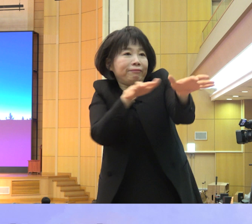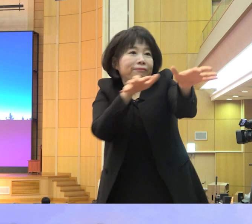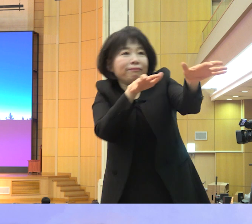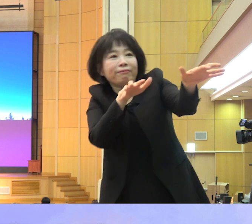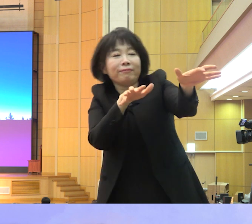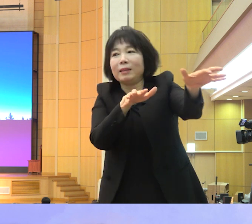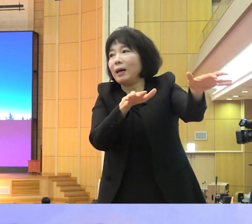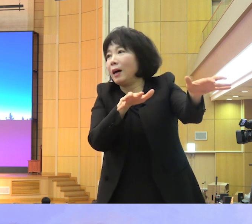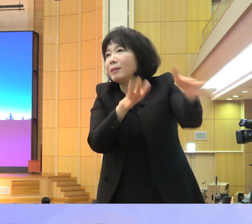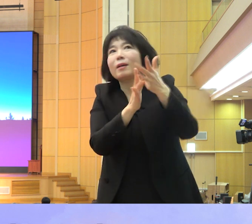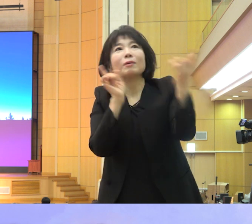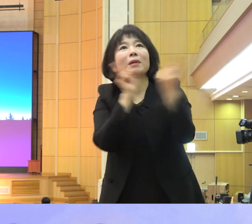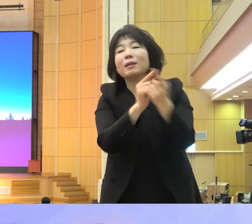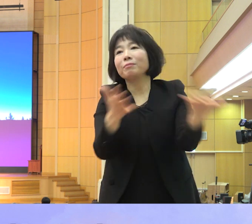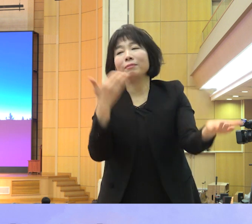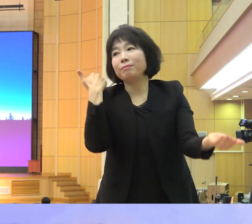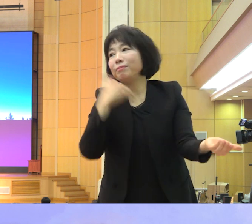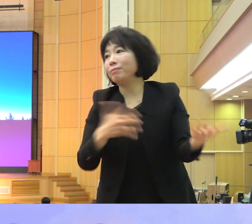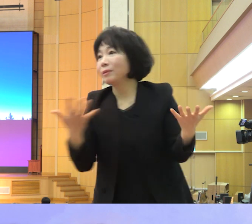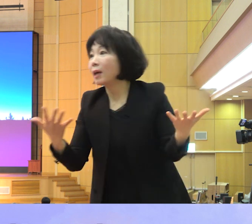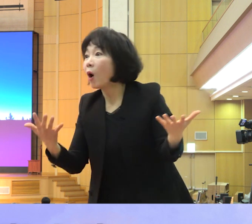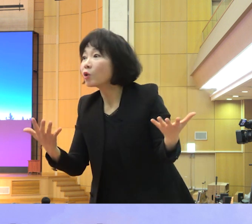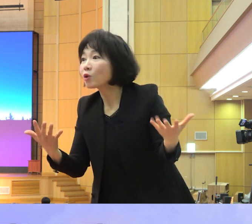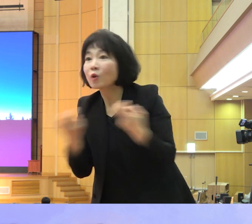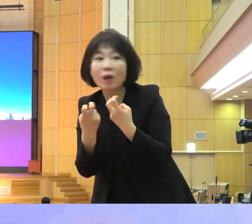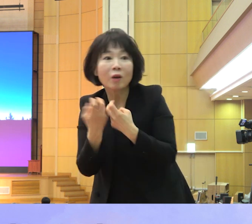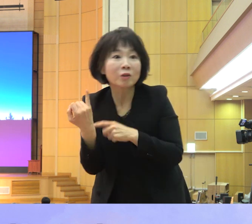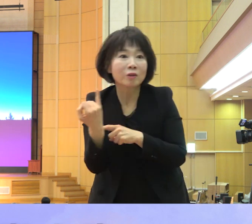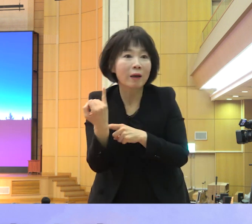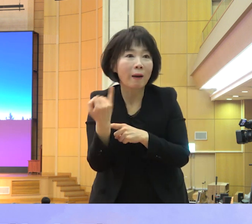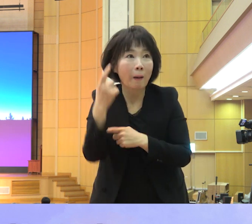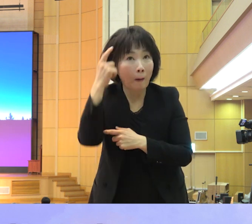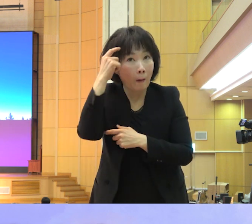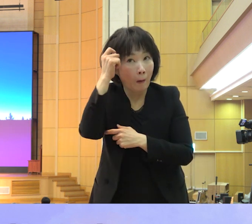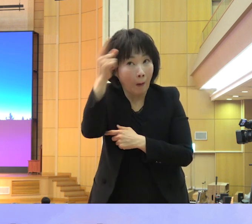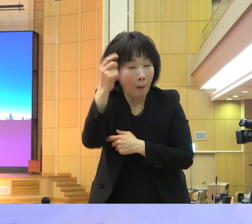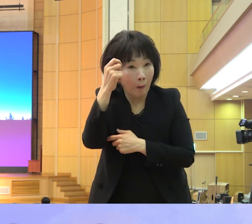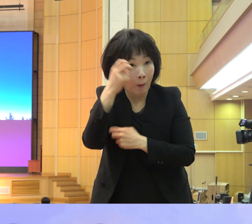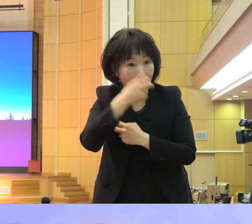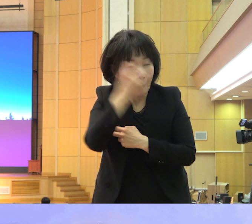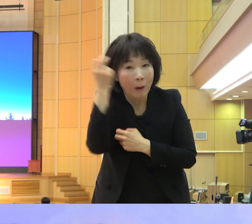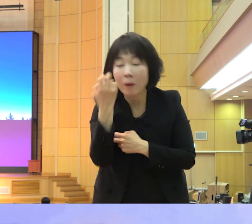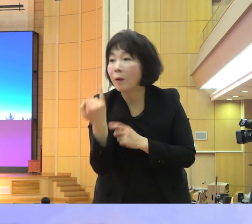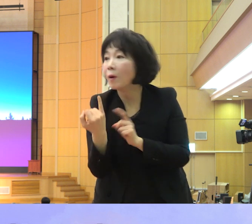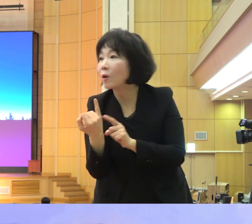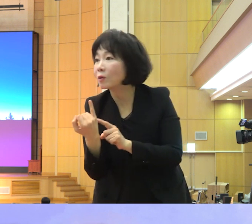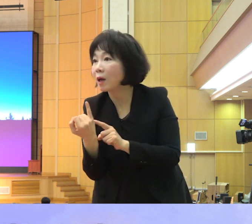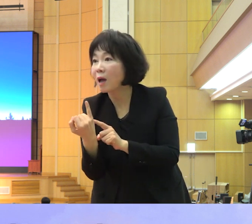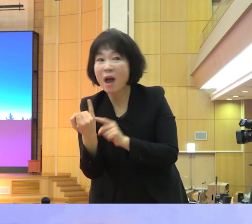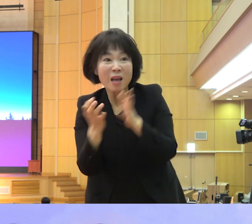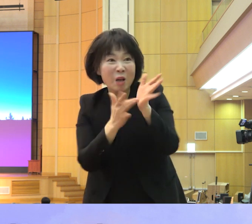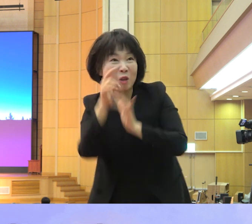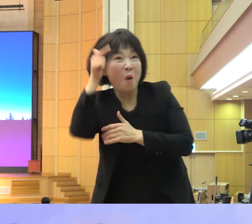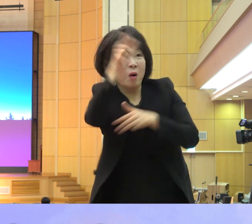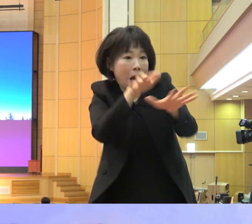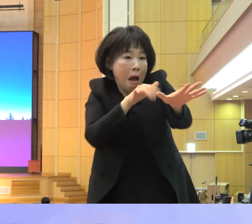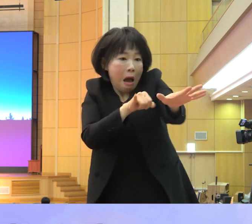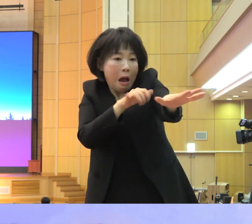옷자락에 손만 대어도 낫겠다고 하는 건데 예수님의 옷에 손댈 수 있는 거리가 안